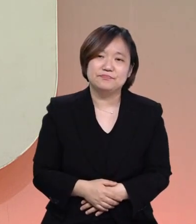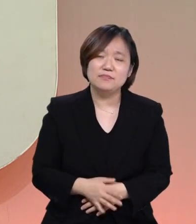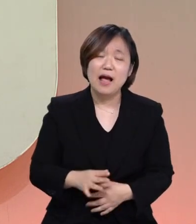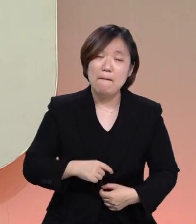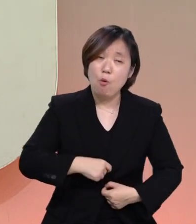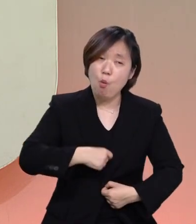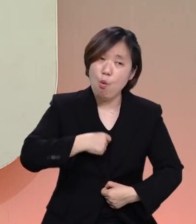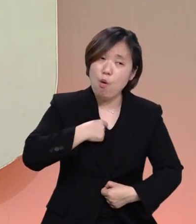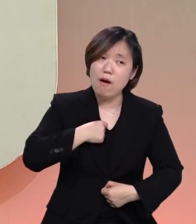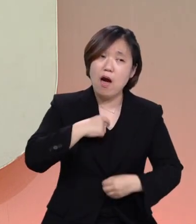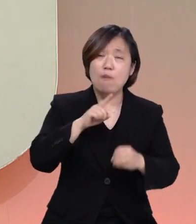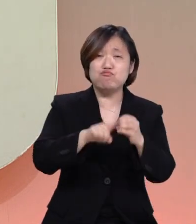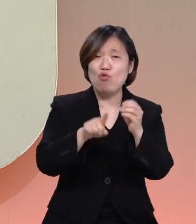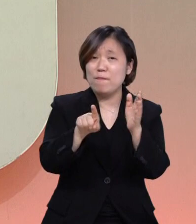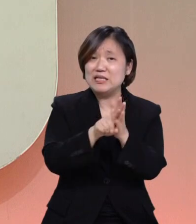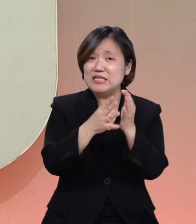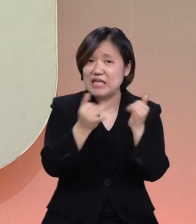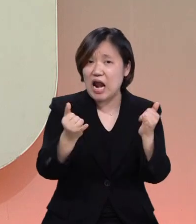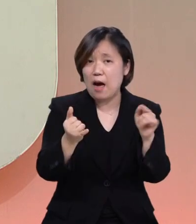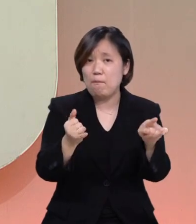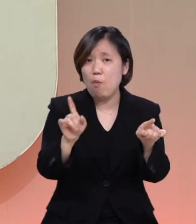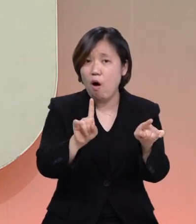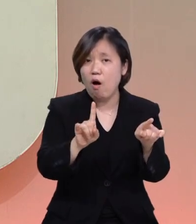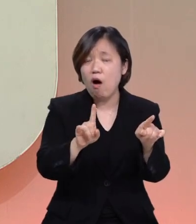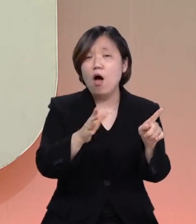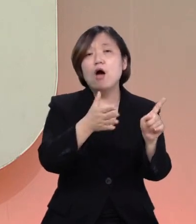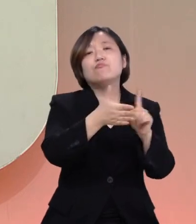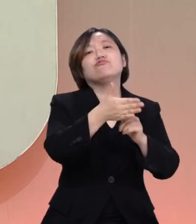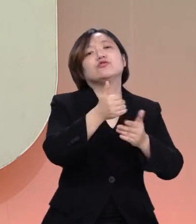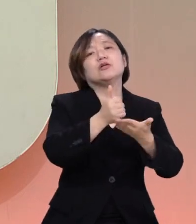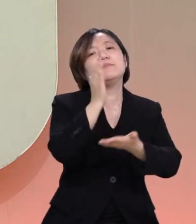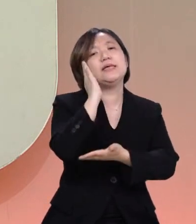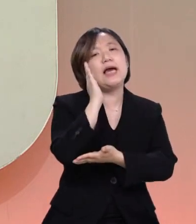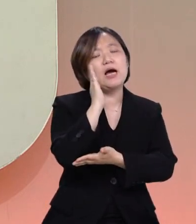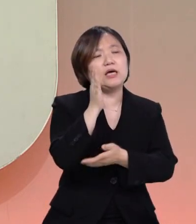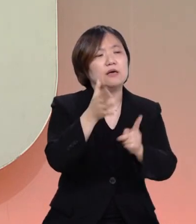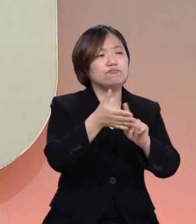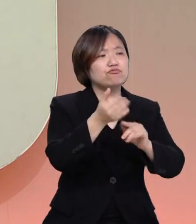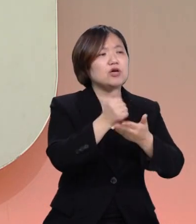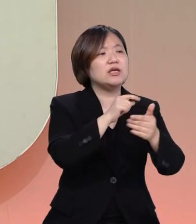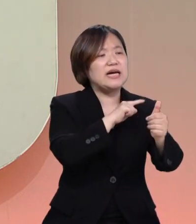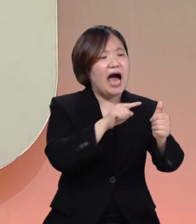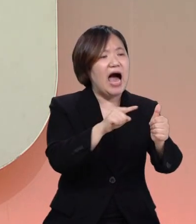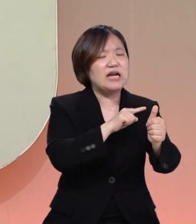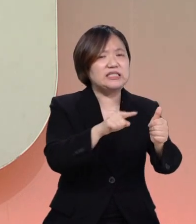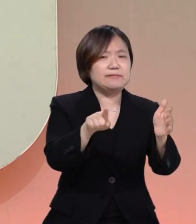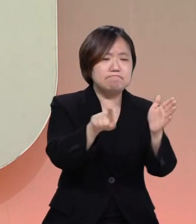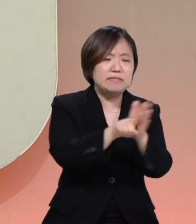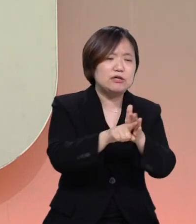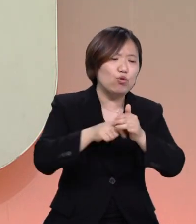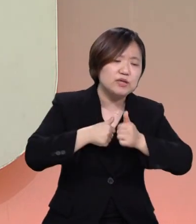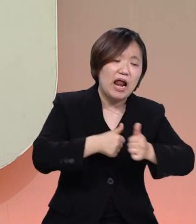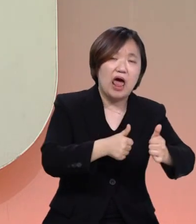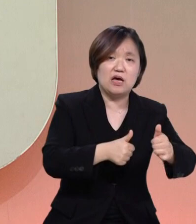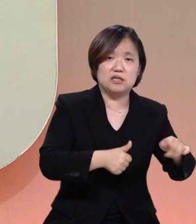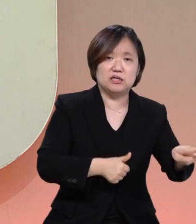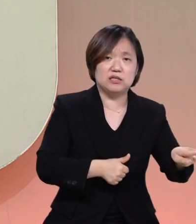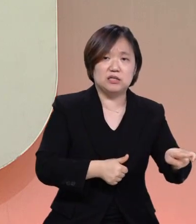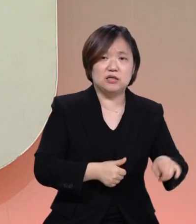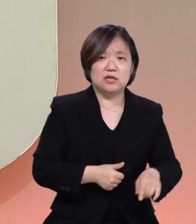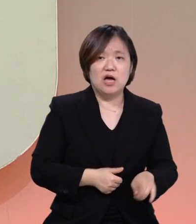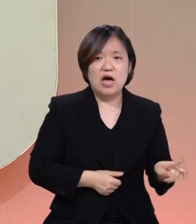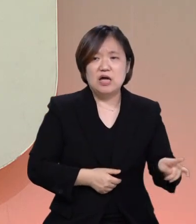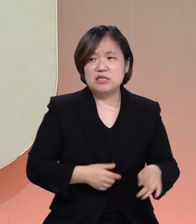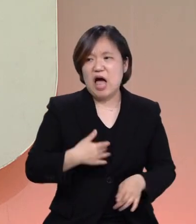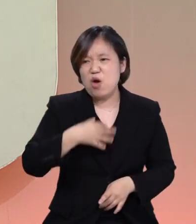올바른 불자라면 부처님 말씀 부처님 경전에 의지해서 수행해야지 그것도 자기 잘못이에요